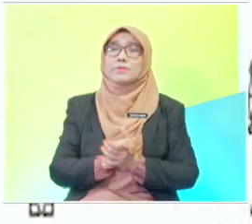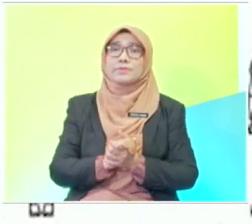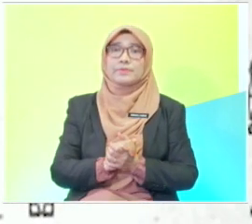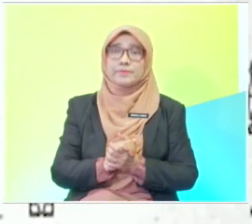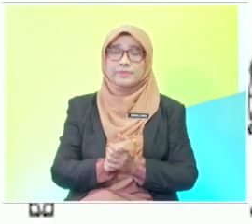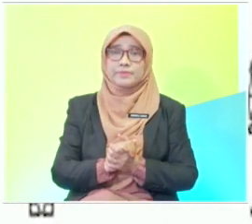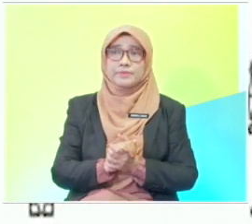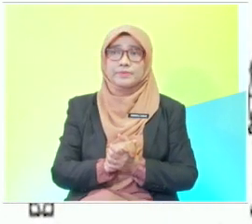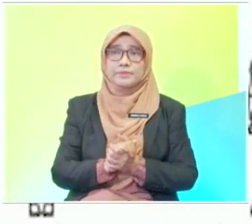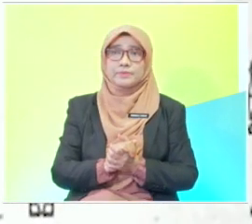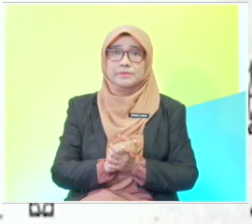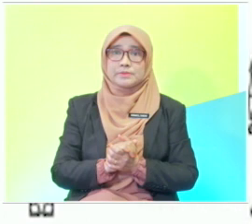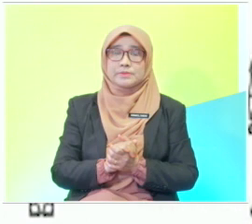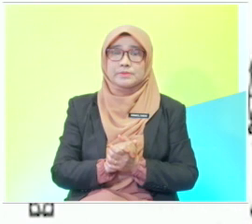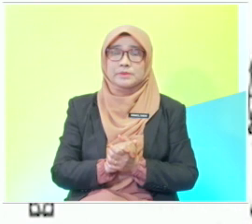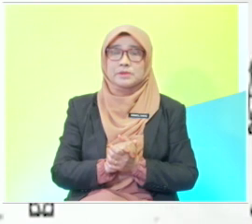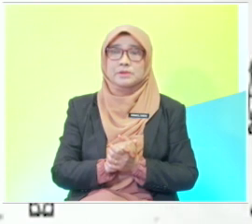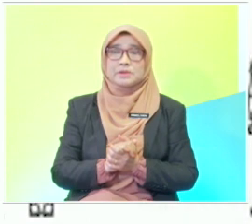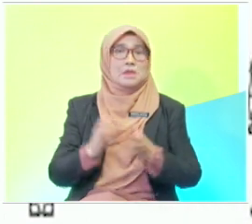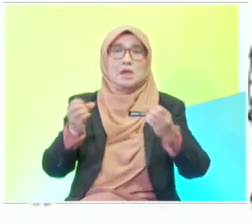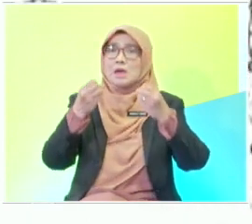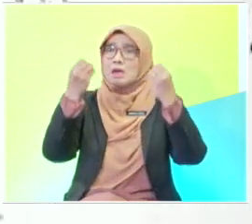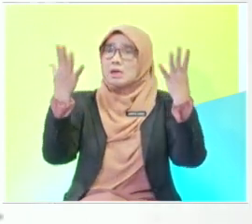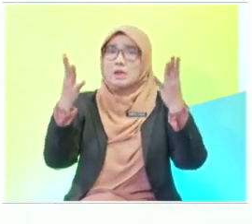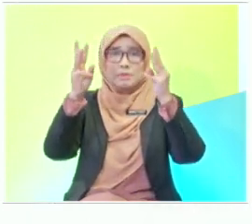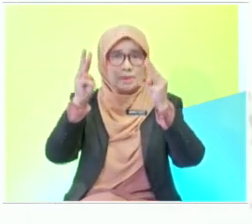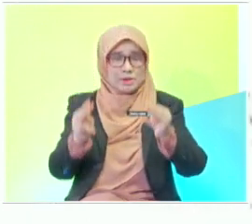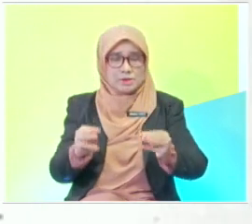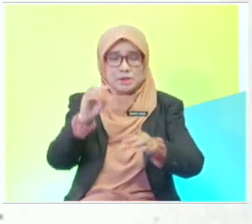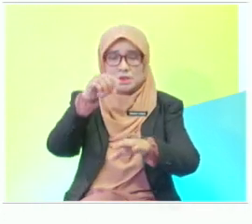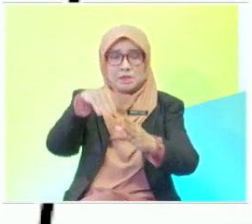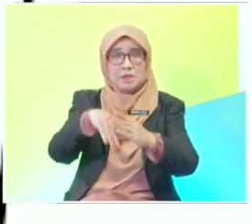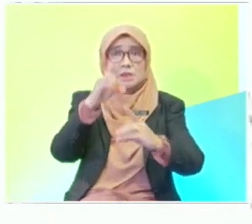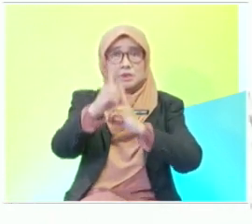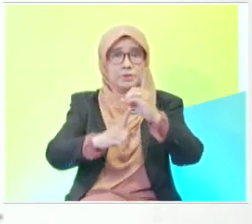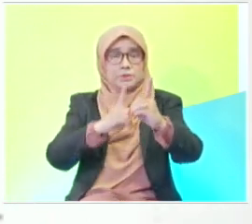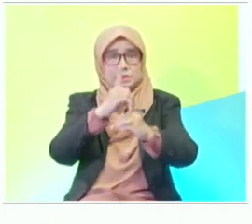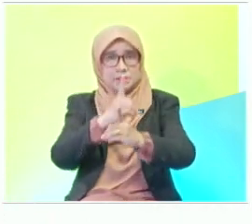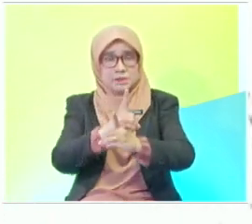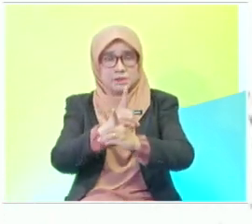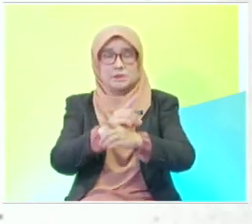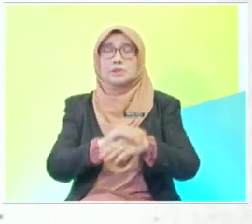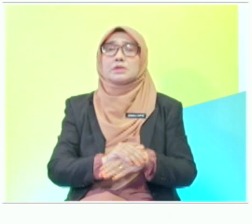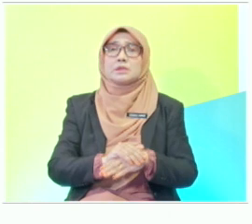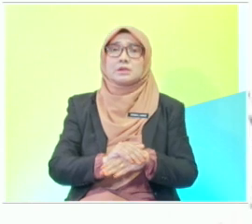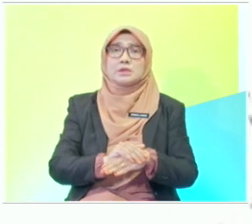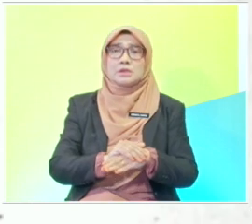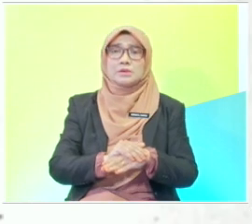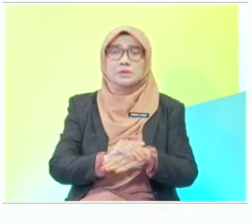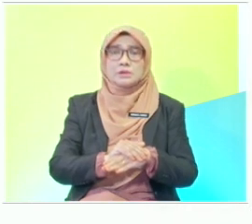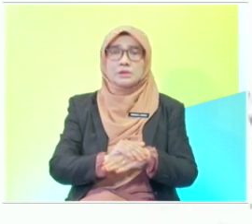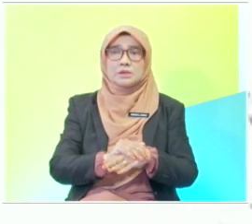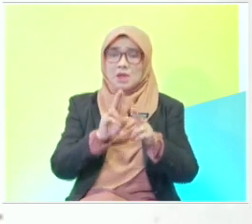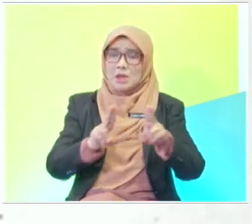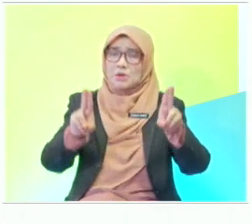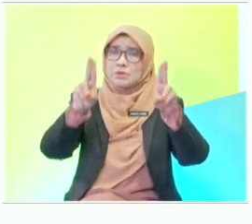penyakit kardiovaskular dan angka tersebut semakin bertambah. Penyakit kardiovaskular adalah punca utama kematian